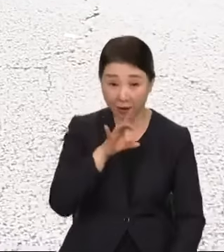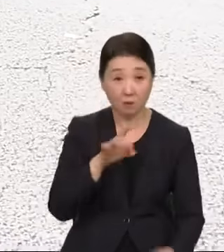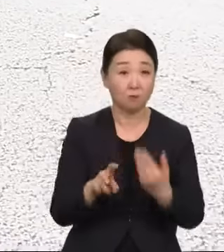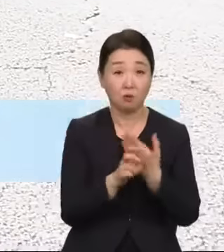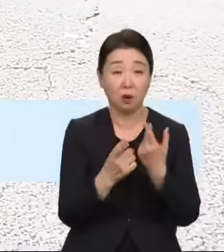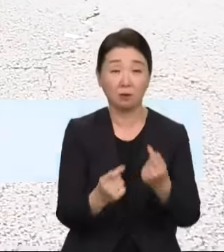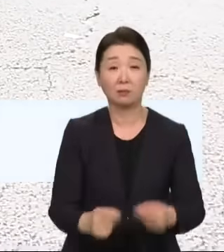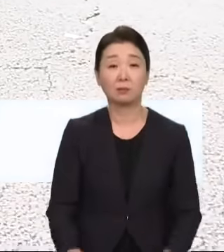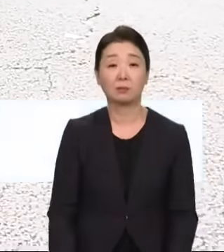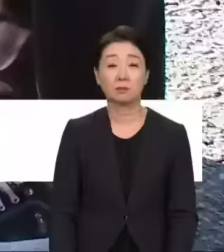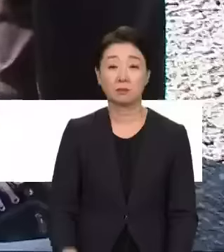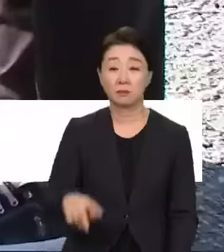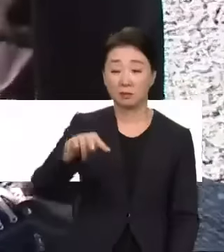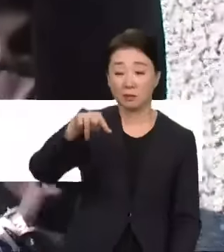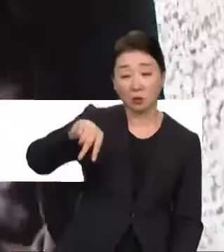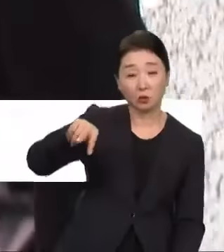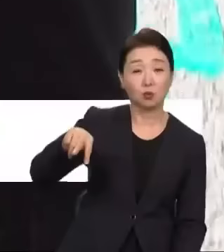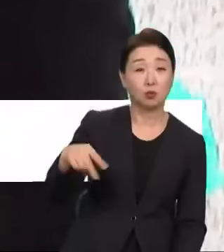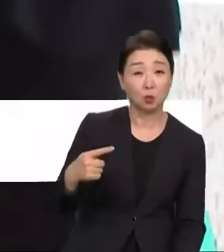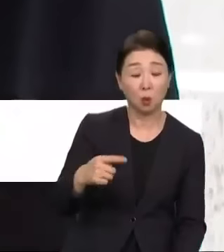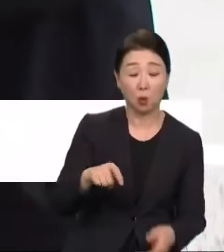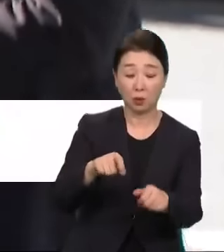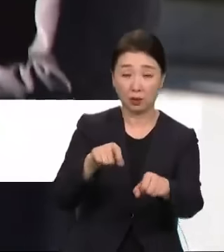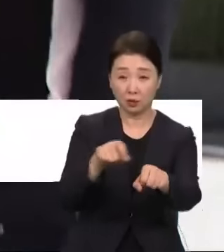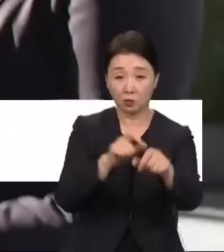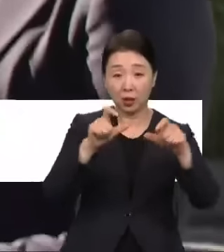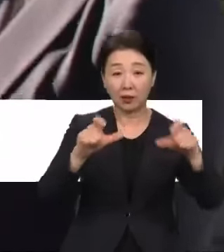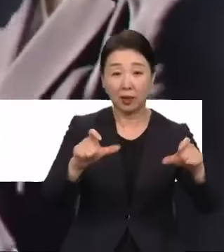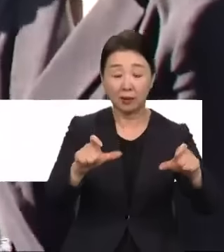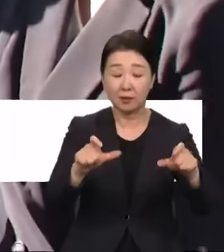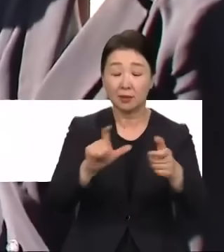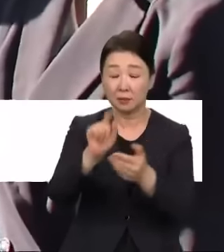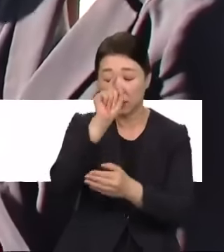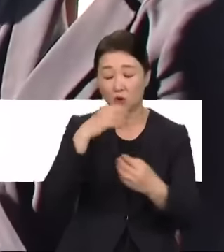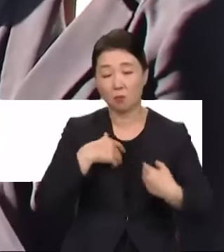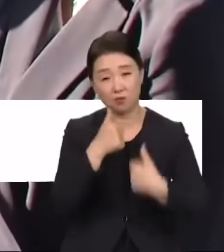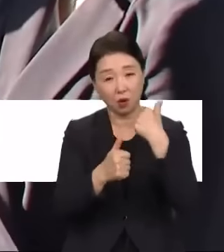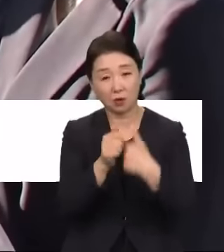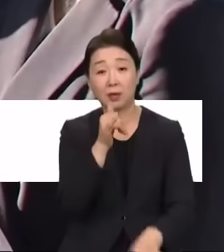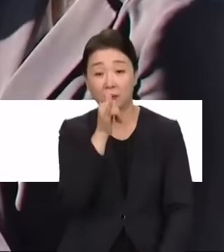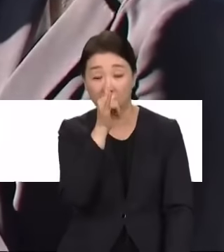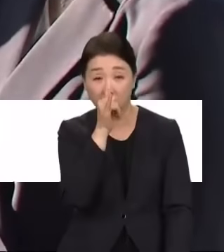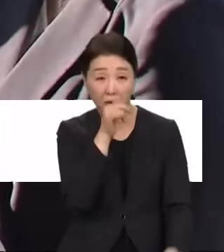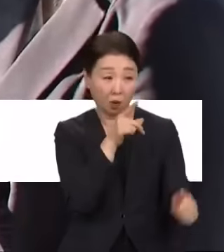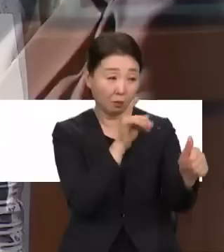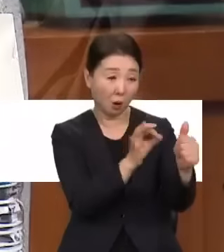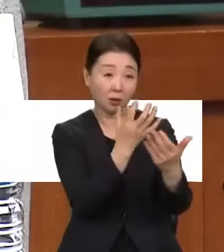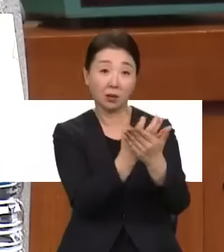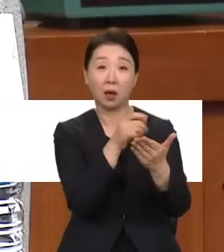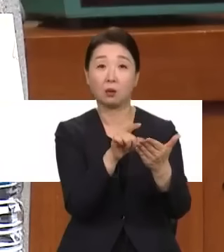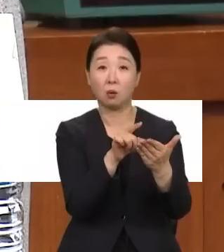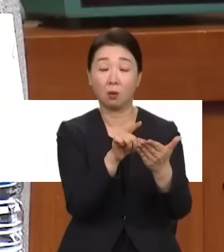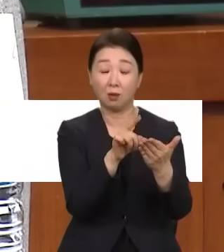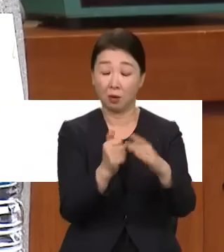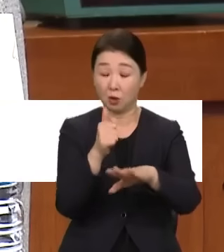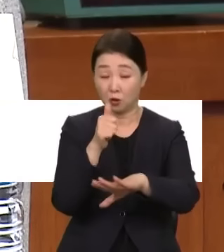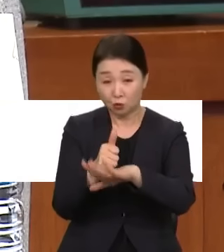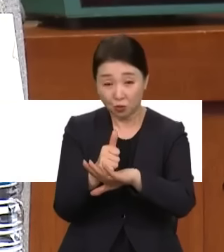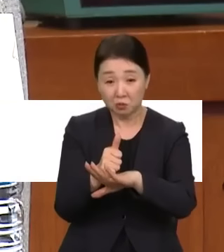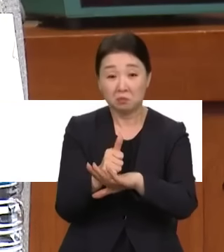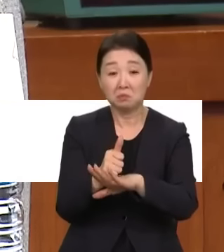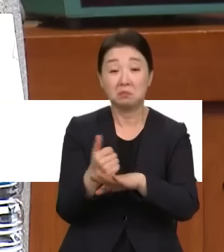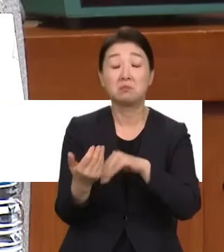특화 단지는 전국 여러 시도가 지정받기 위해 경쟁해 왔습니다. 명 씨는 이런 자료를 취임 10여일 된